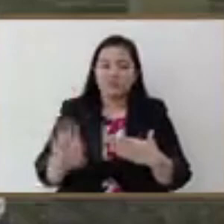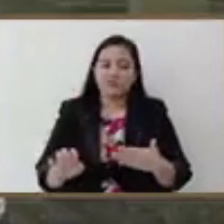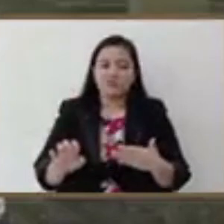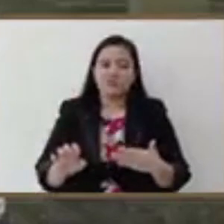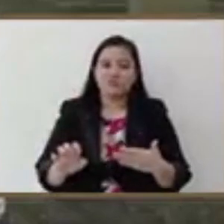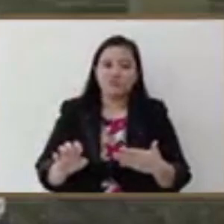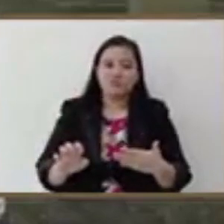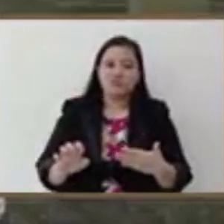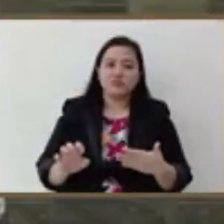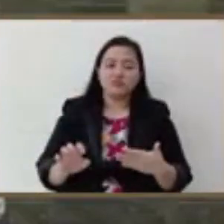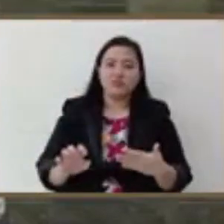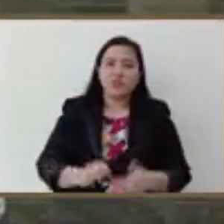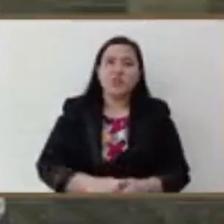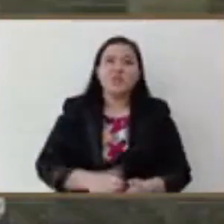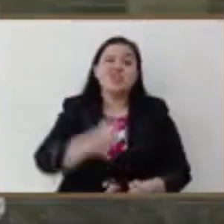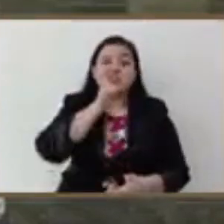You understand?